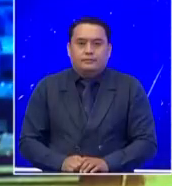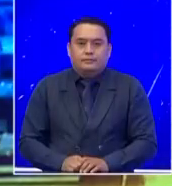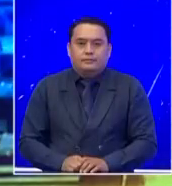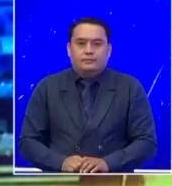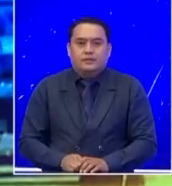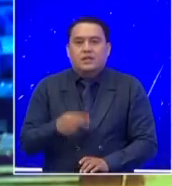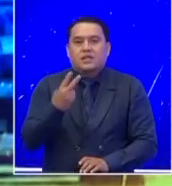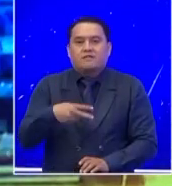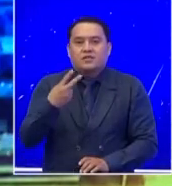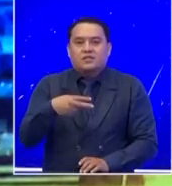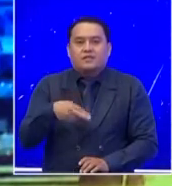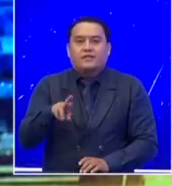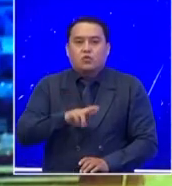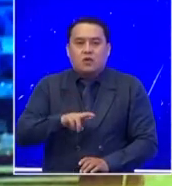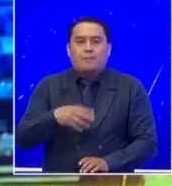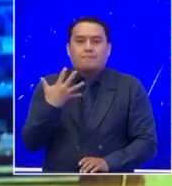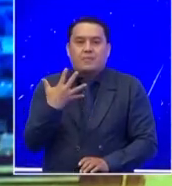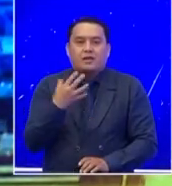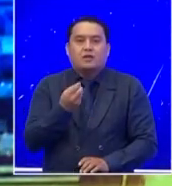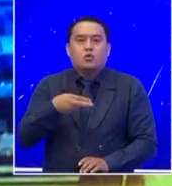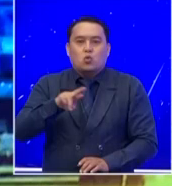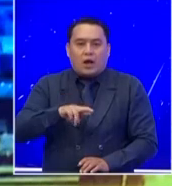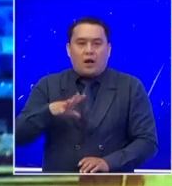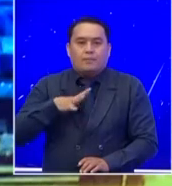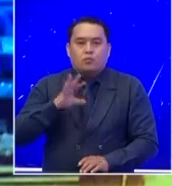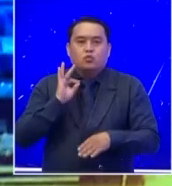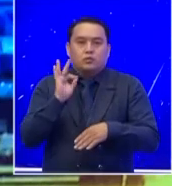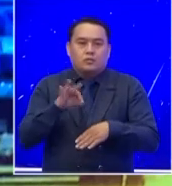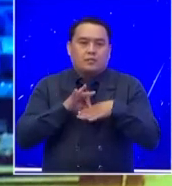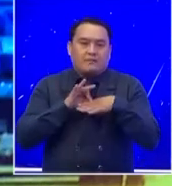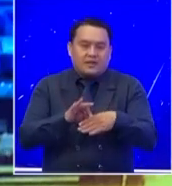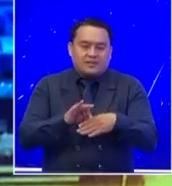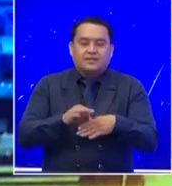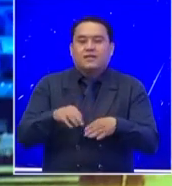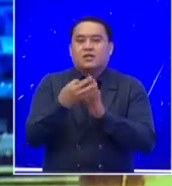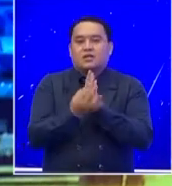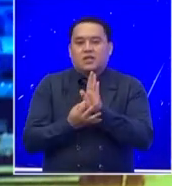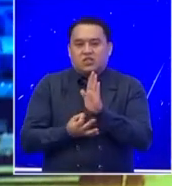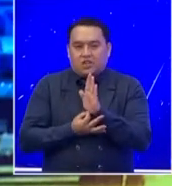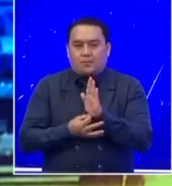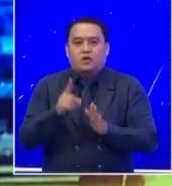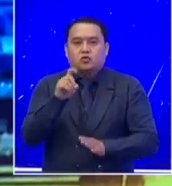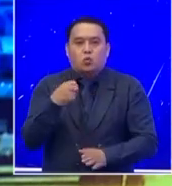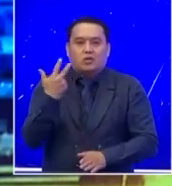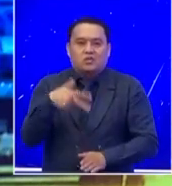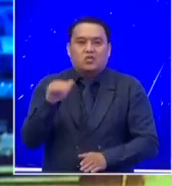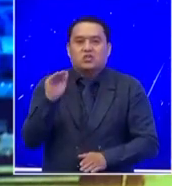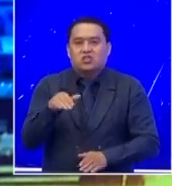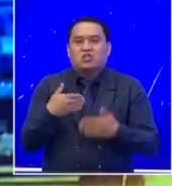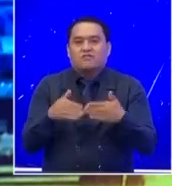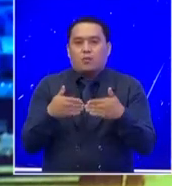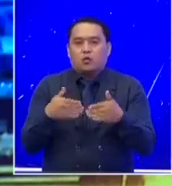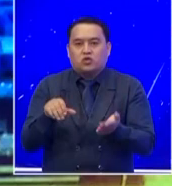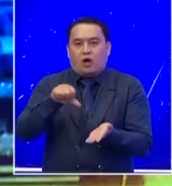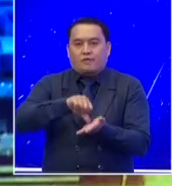С 20 июня по 5 июля будет проводиться единое национальное тестирование. В нем примут участие более 130 тысяч